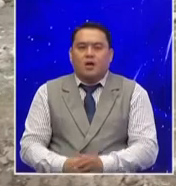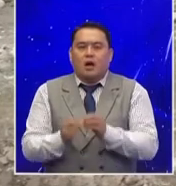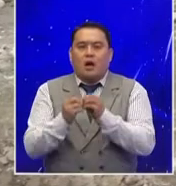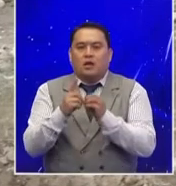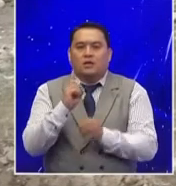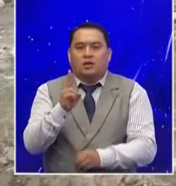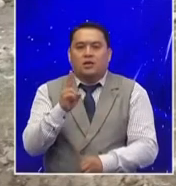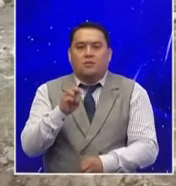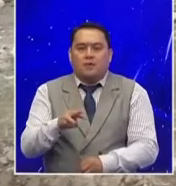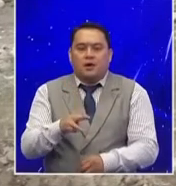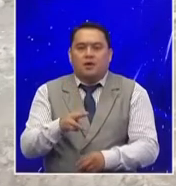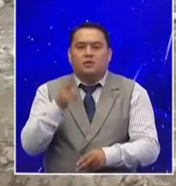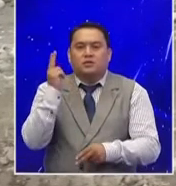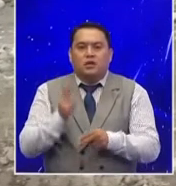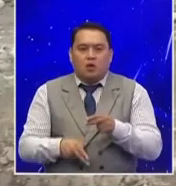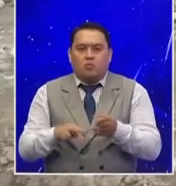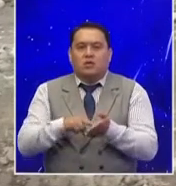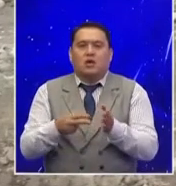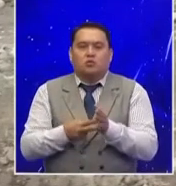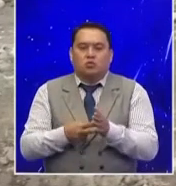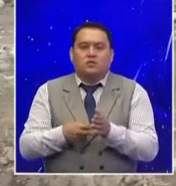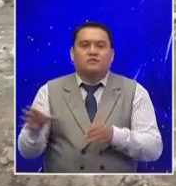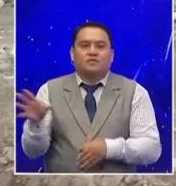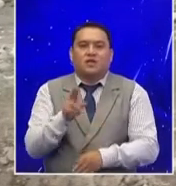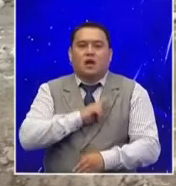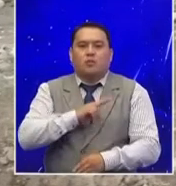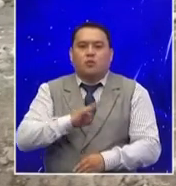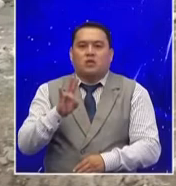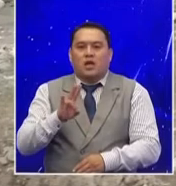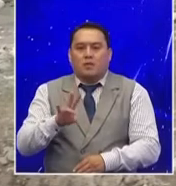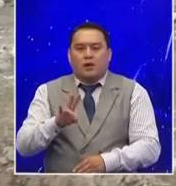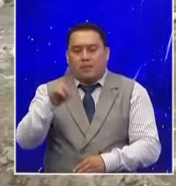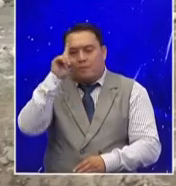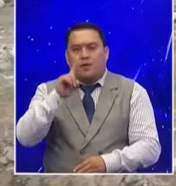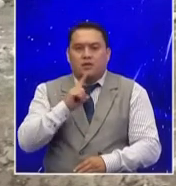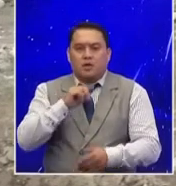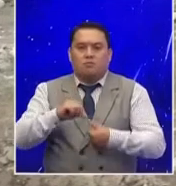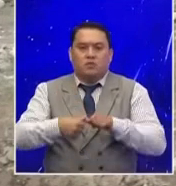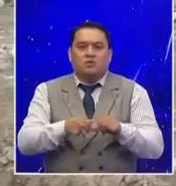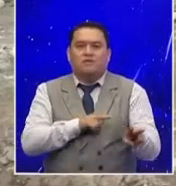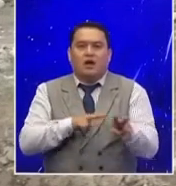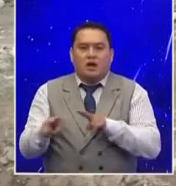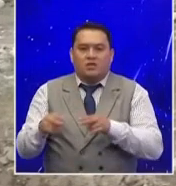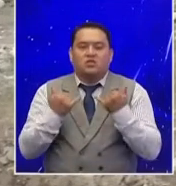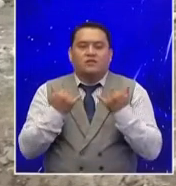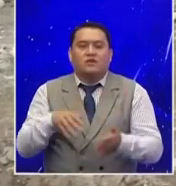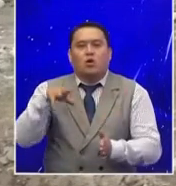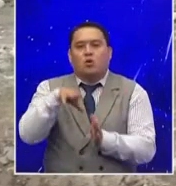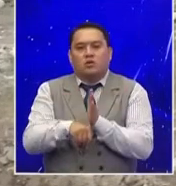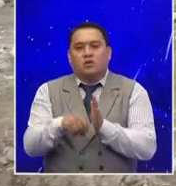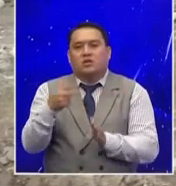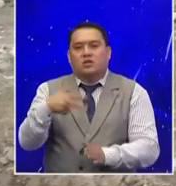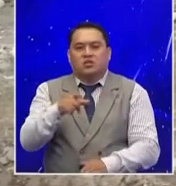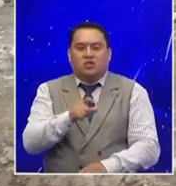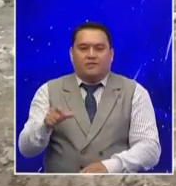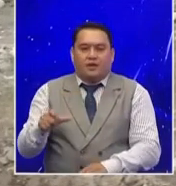11 километров труб уже протянуты. Планируем завершить все работы уже в ноябре этого года. Постоянно следим за качеством. Сейчас задействованы 30